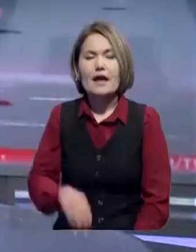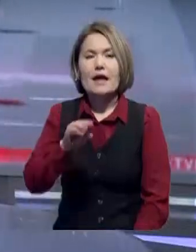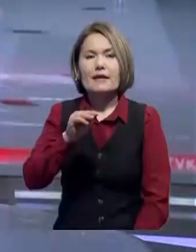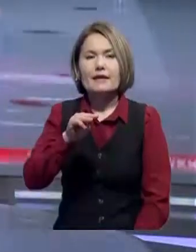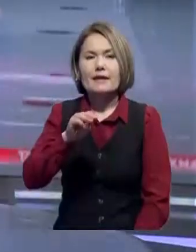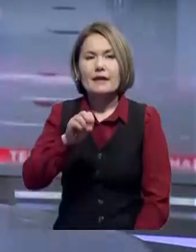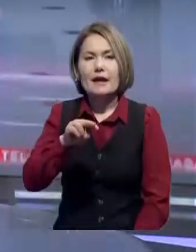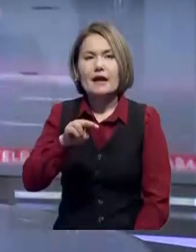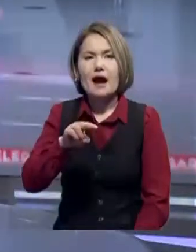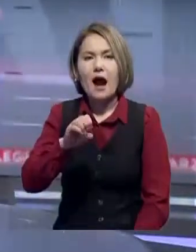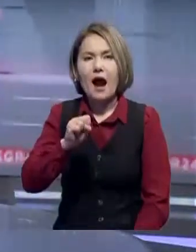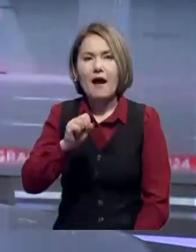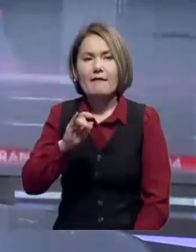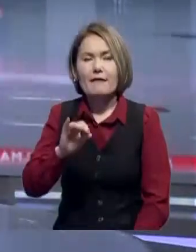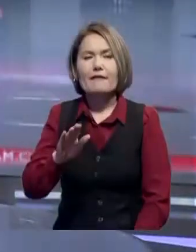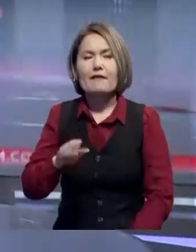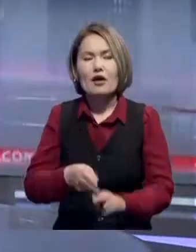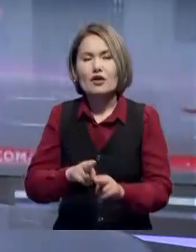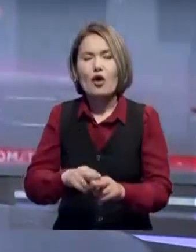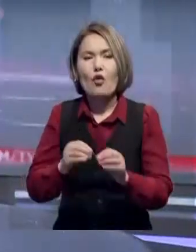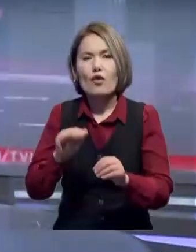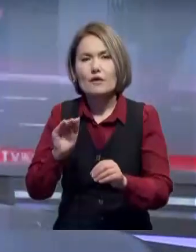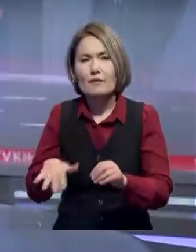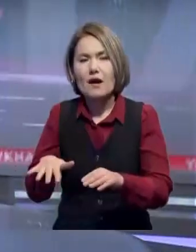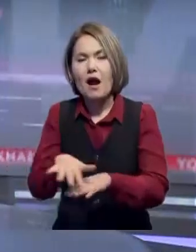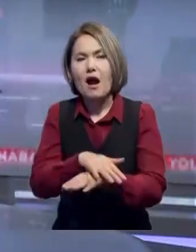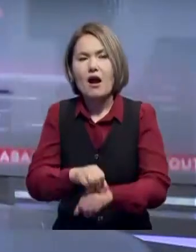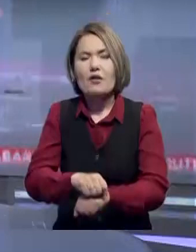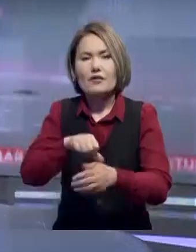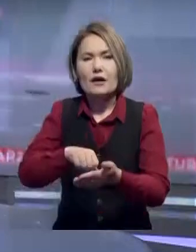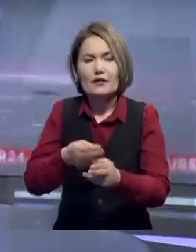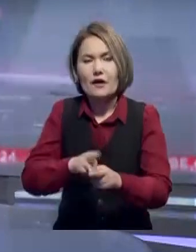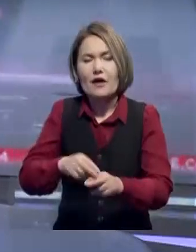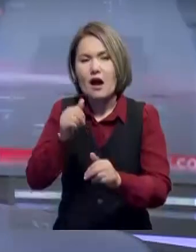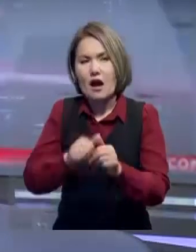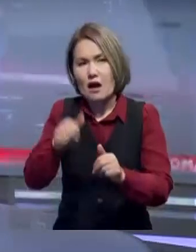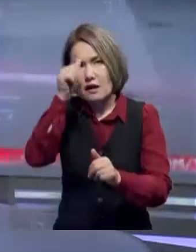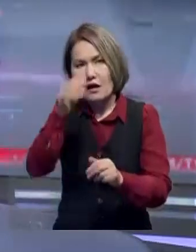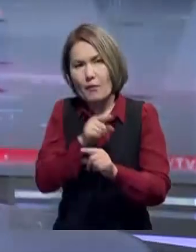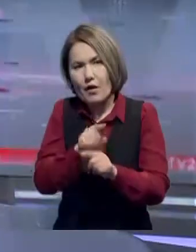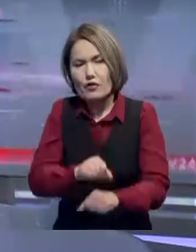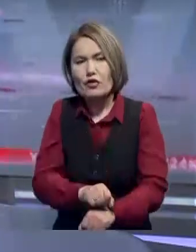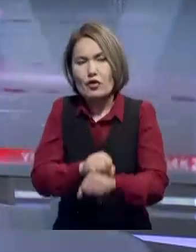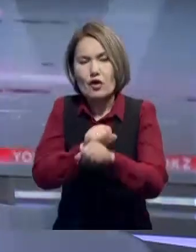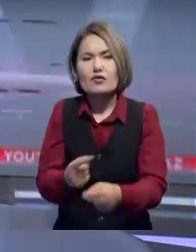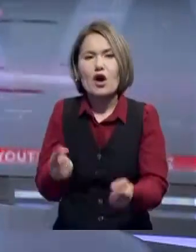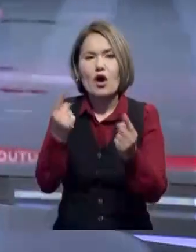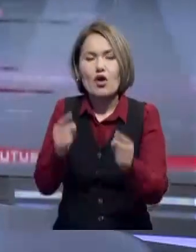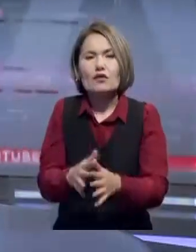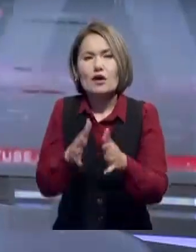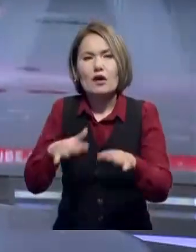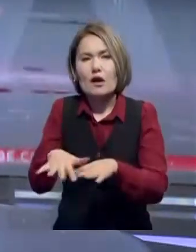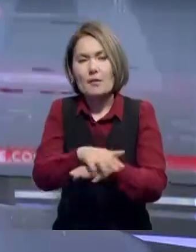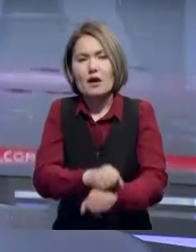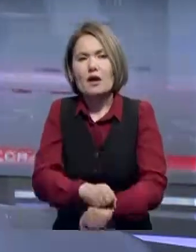Ал Тель-Авивте 10 мыңға жуық тұрғын наразылыққа шықты. Бұл қаңтар айынан бері апта сайын болып жатқан ереуілдердің ең ауқымдысы деп